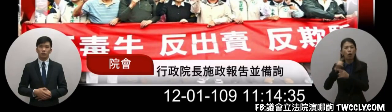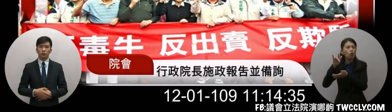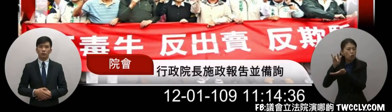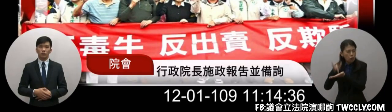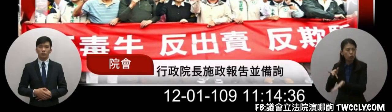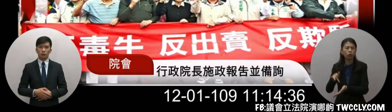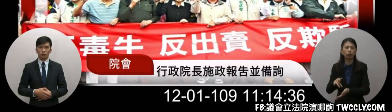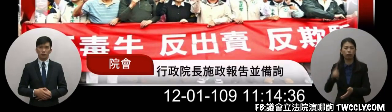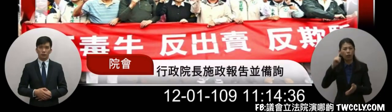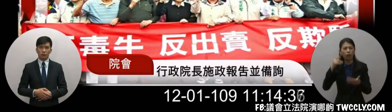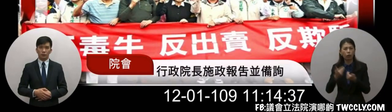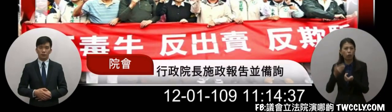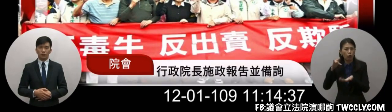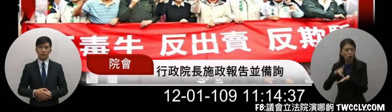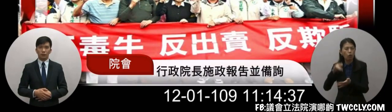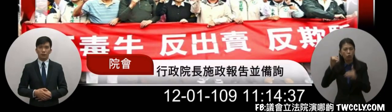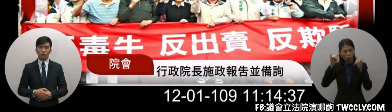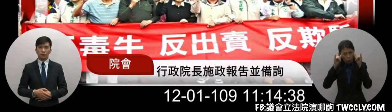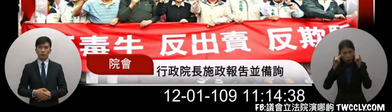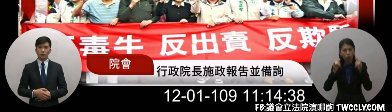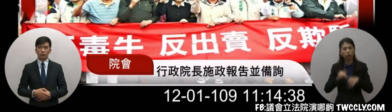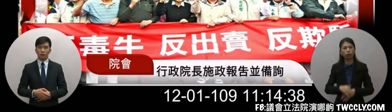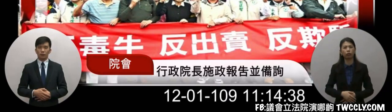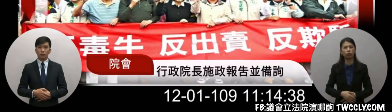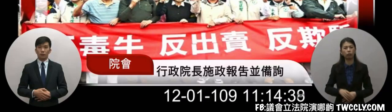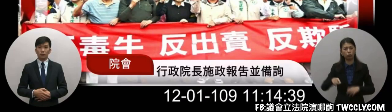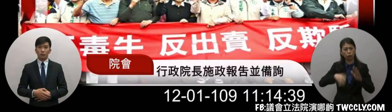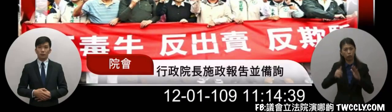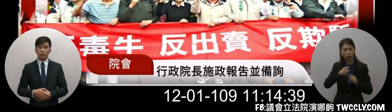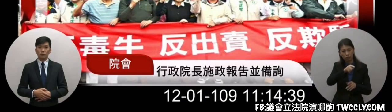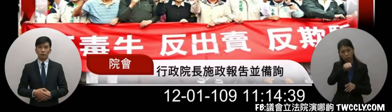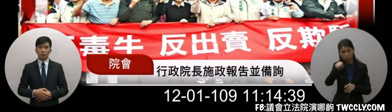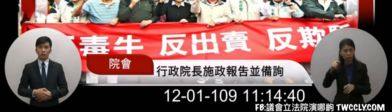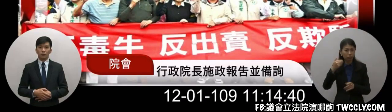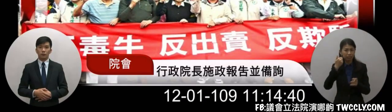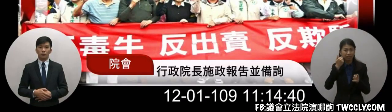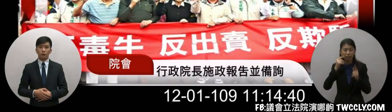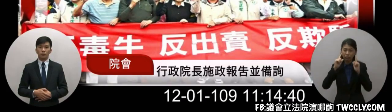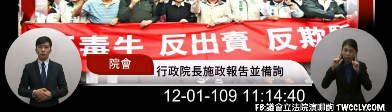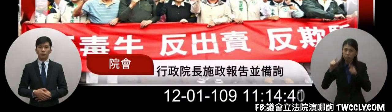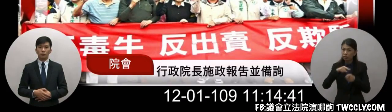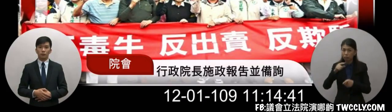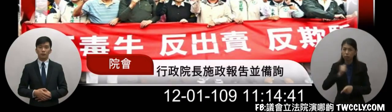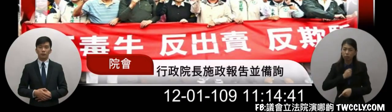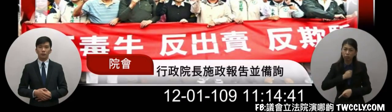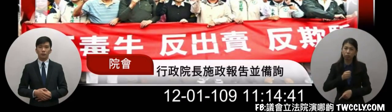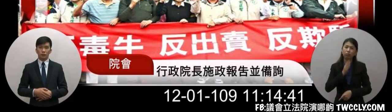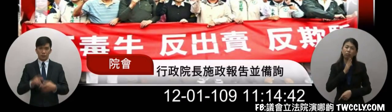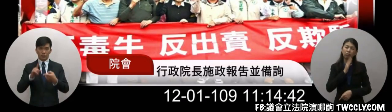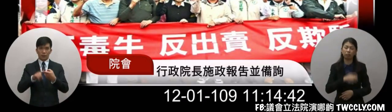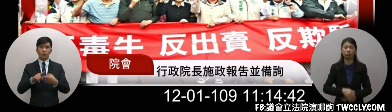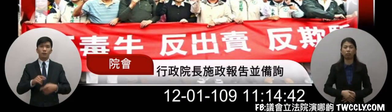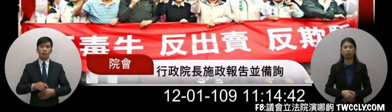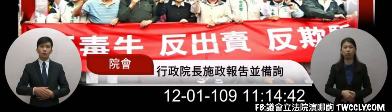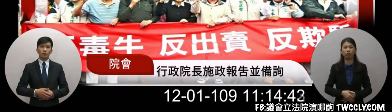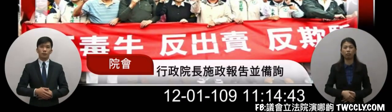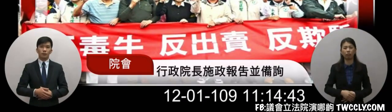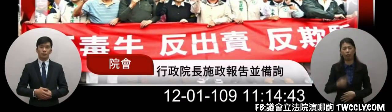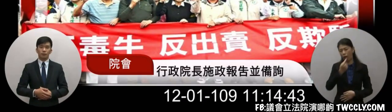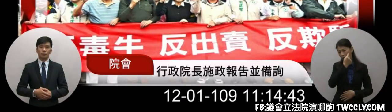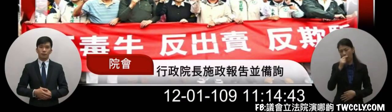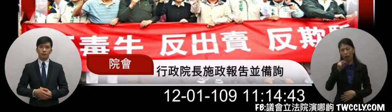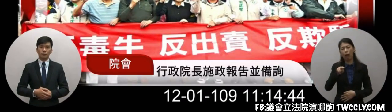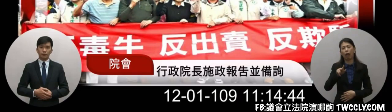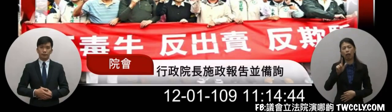以要反毒牛。这些人院长你都认识吗？ 都认识嘛， 对，哦， 都很眼熟